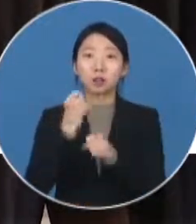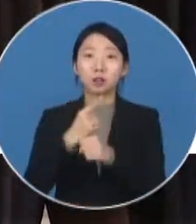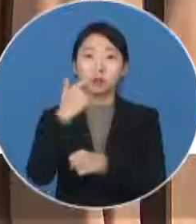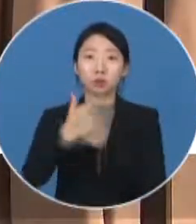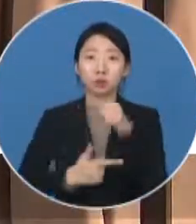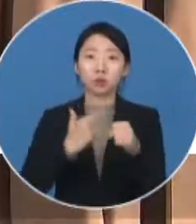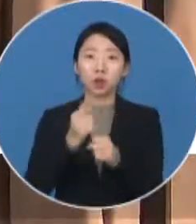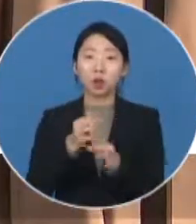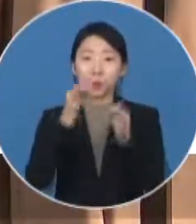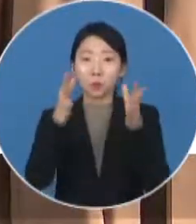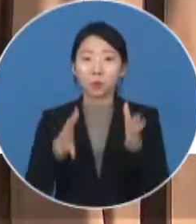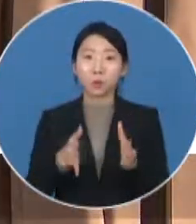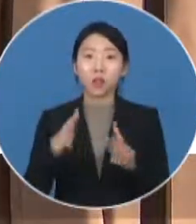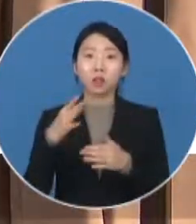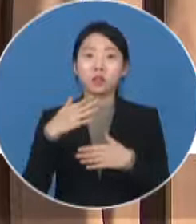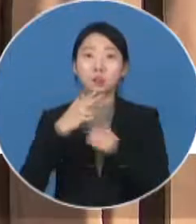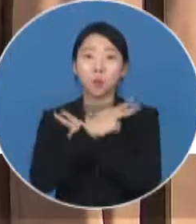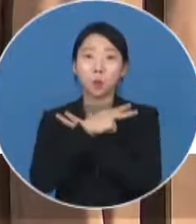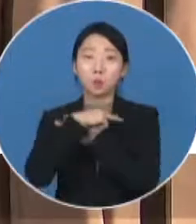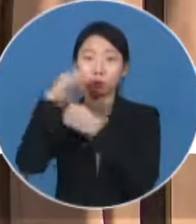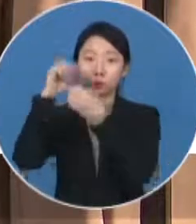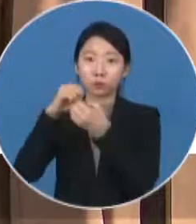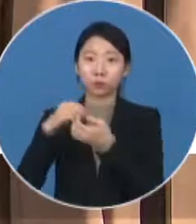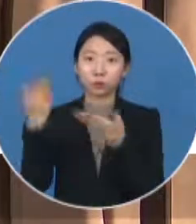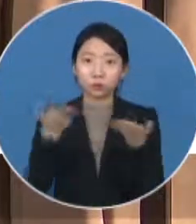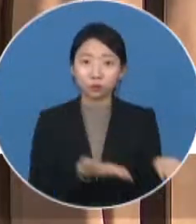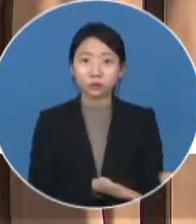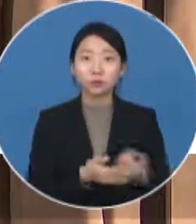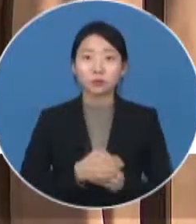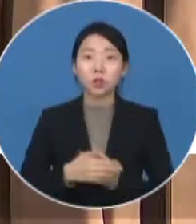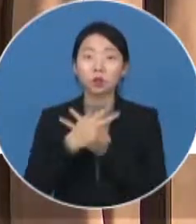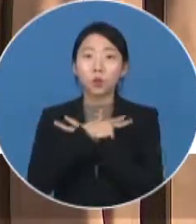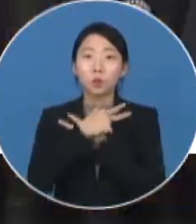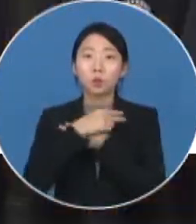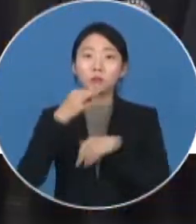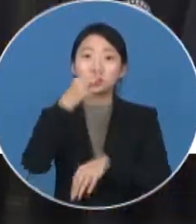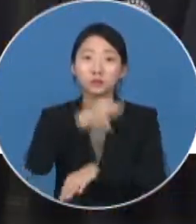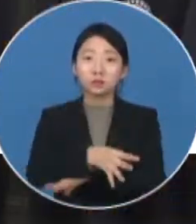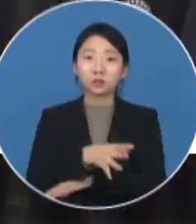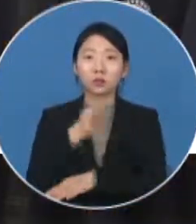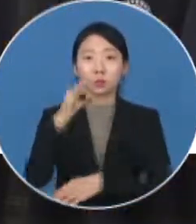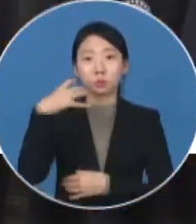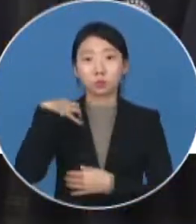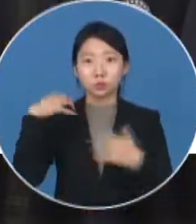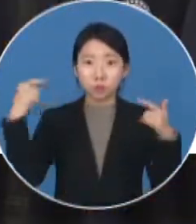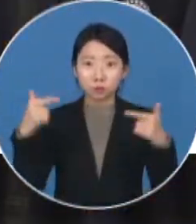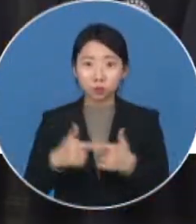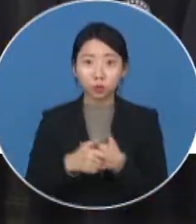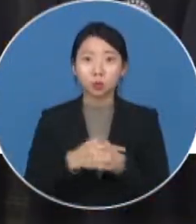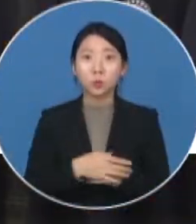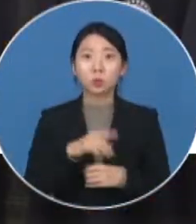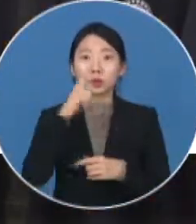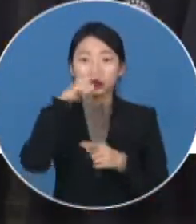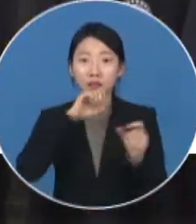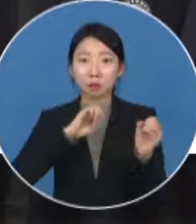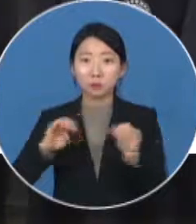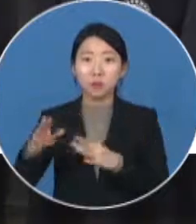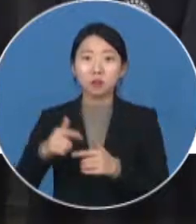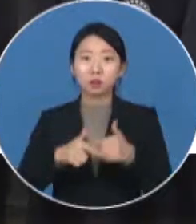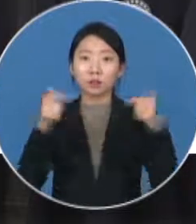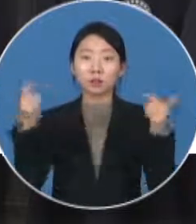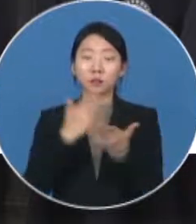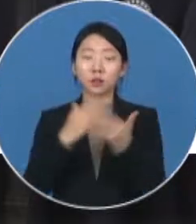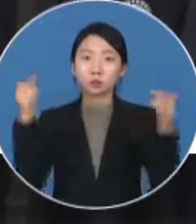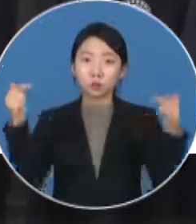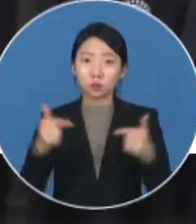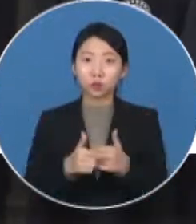열리고 있는 교복 물려주기 사업은 교복 구입에 필요한 경제적 부담은 줄이면서 자원 재활용과 되물림을 통한 환경